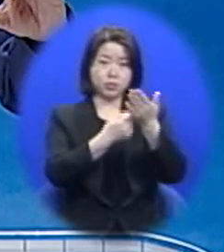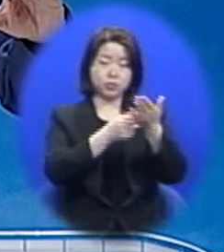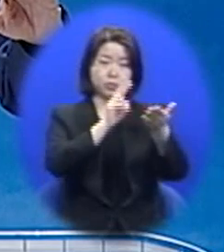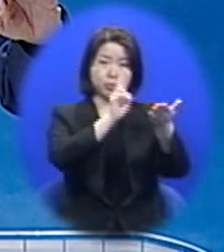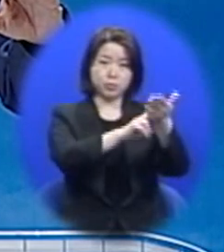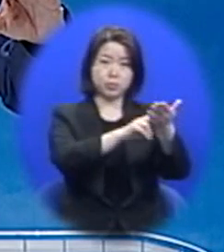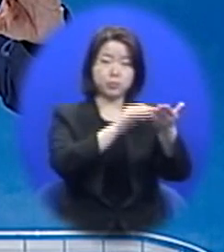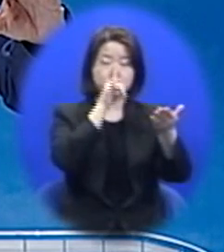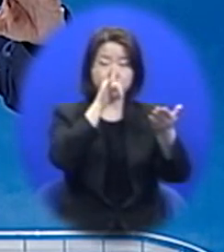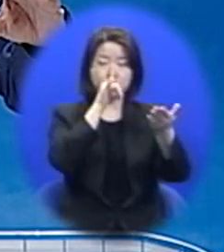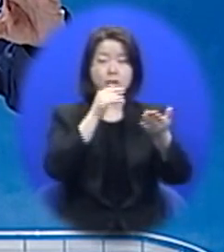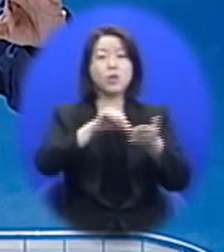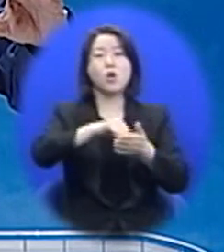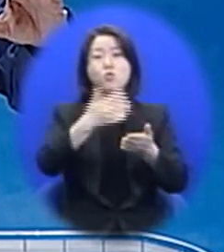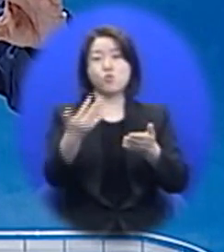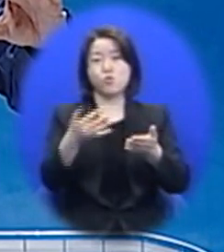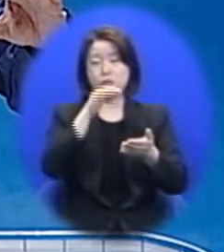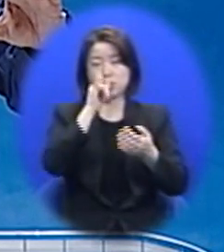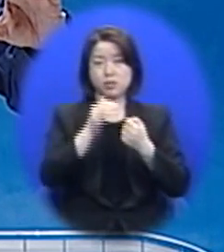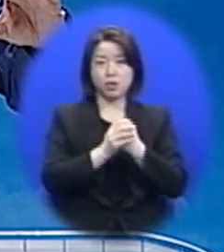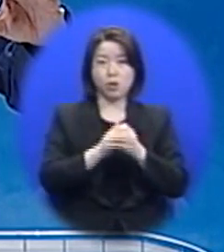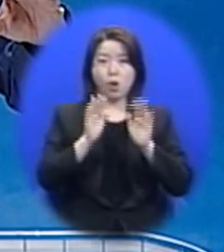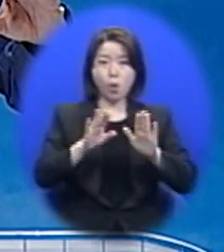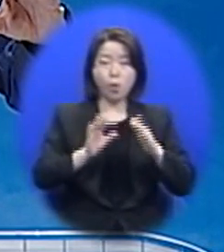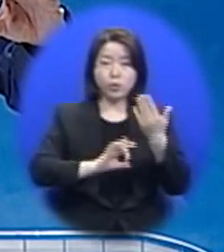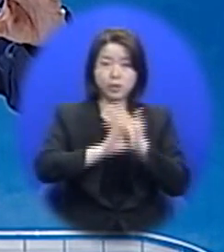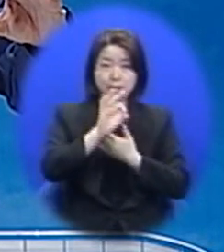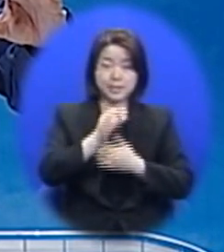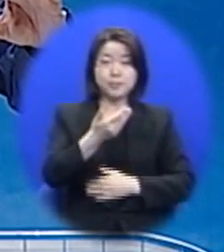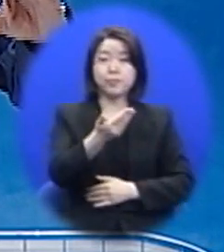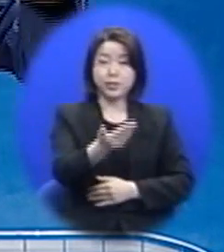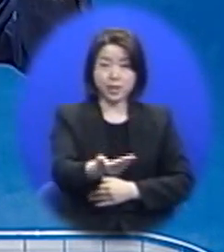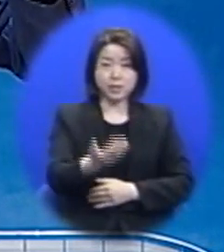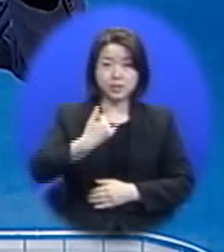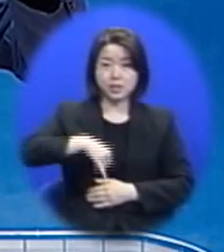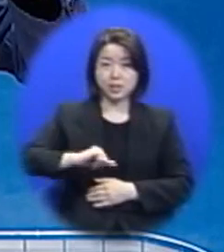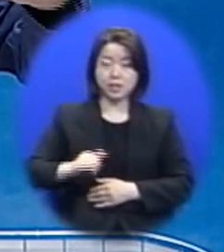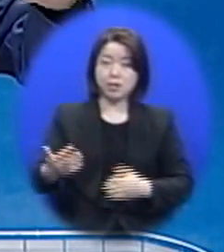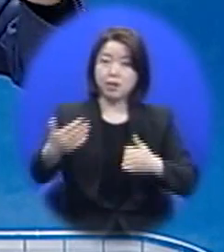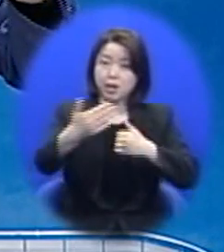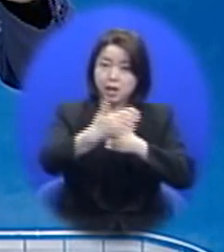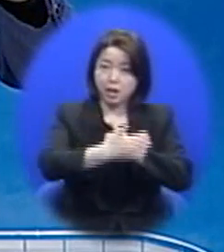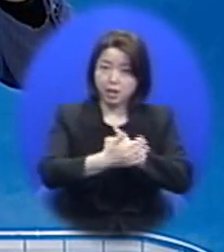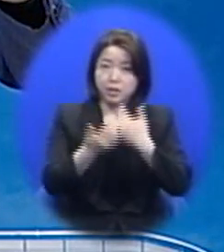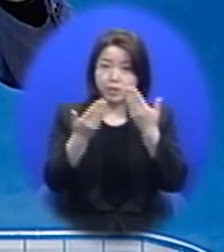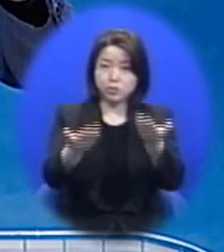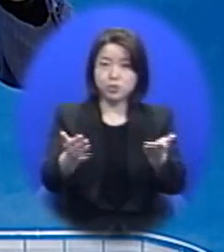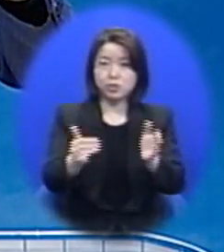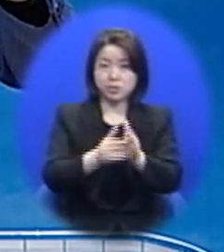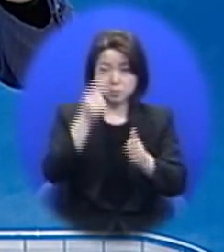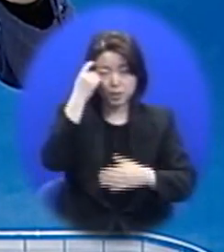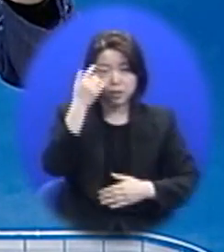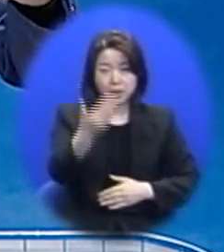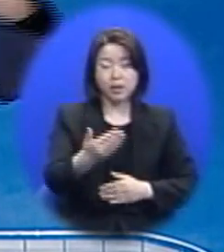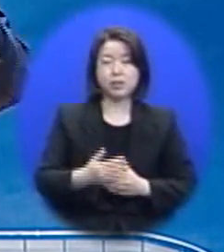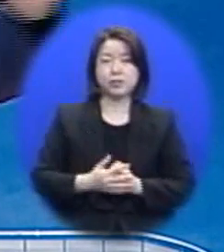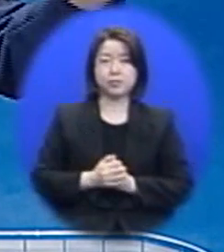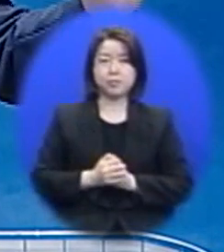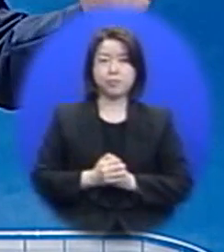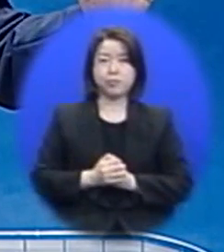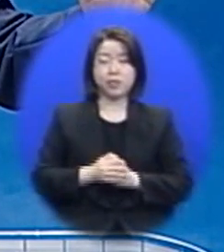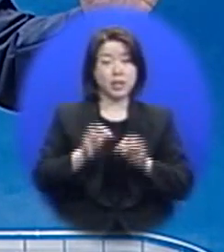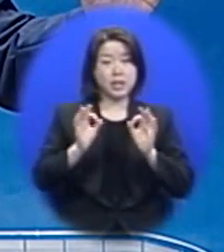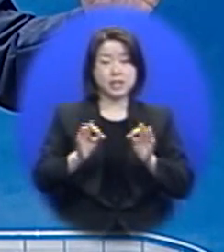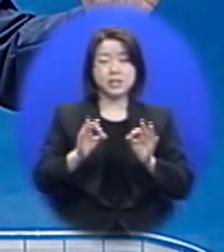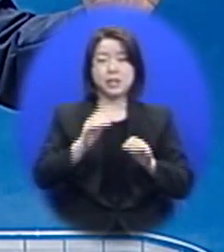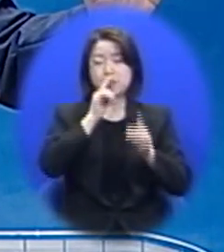유행을 했습니다. 오늘 아침 당신의 자녀를 안아주셨습니까? 이제는